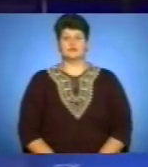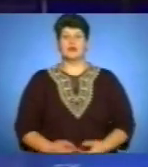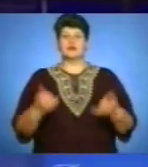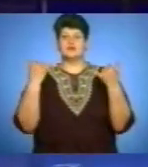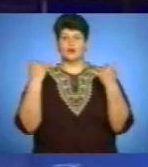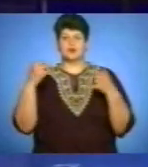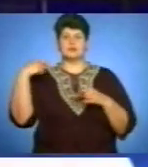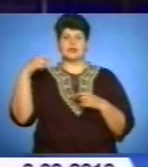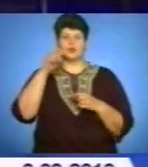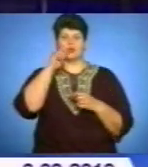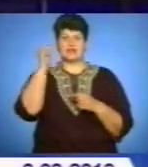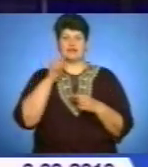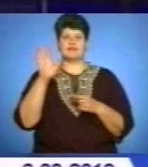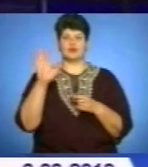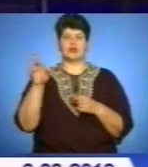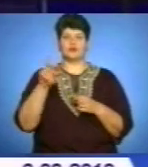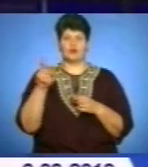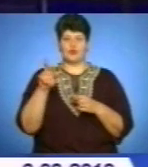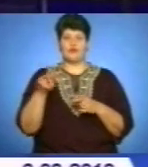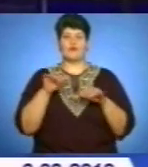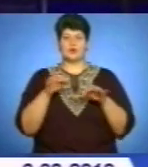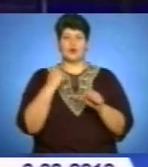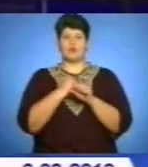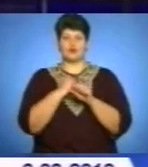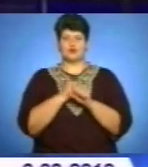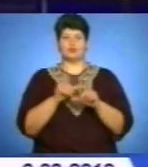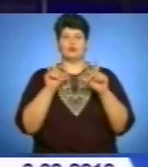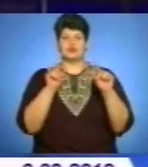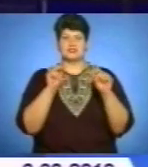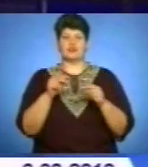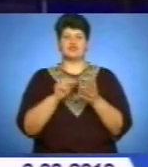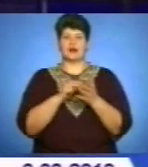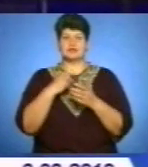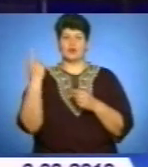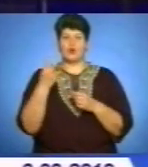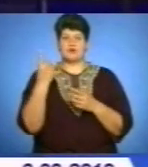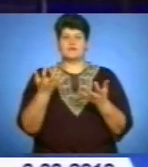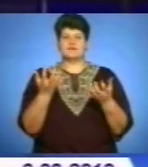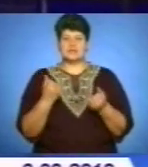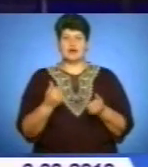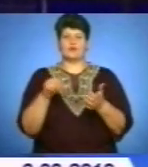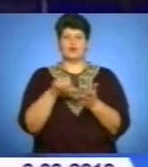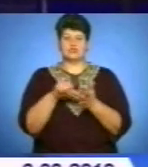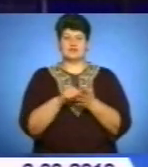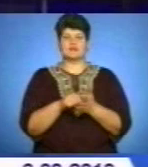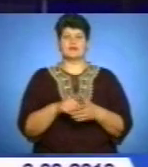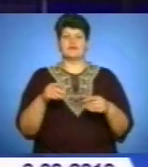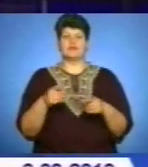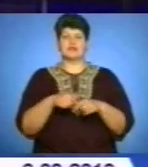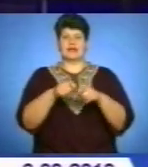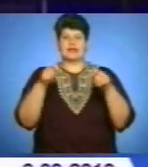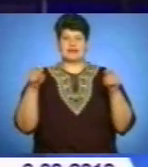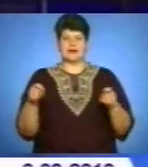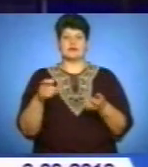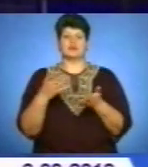Сьогодні президент України Віктор Янукович у ході робочої поїздки у Черкаській області взяв участь у церемонії відкриття Черкаського